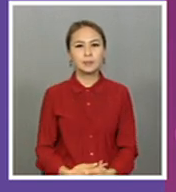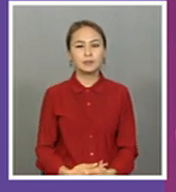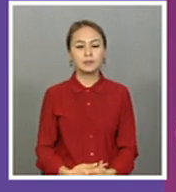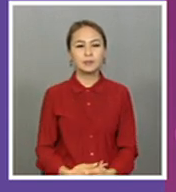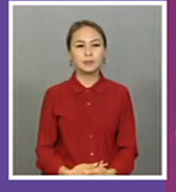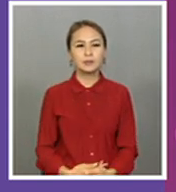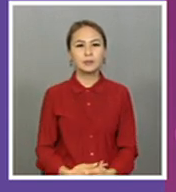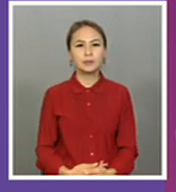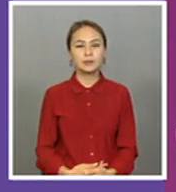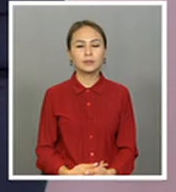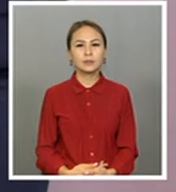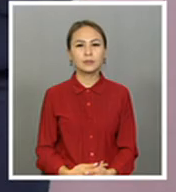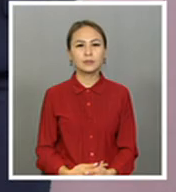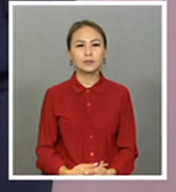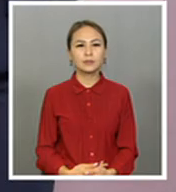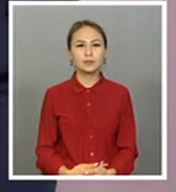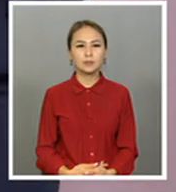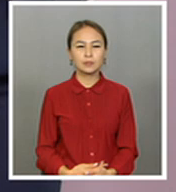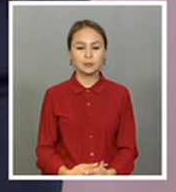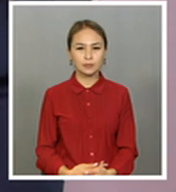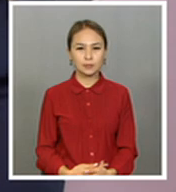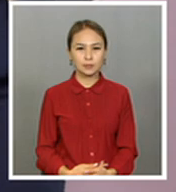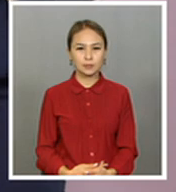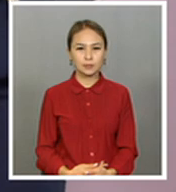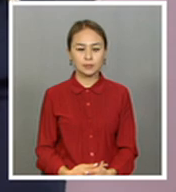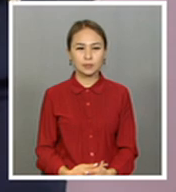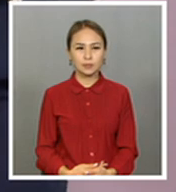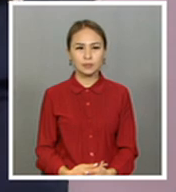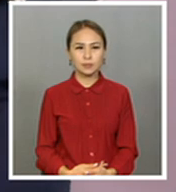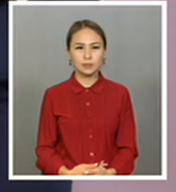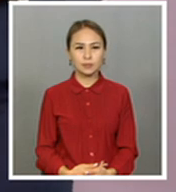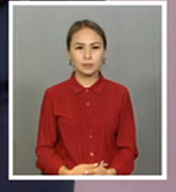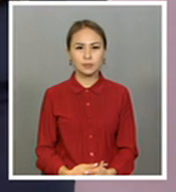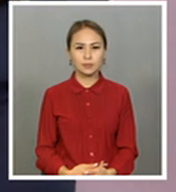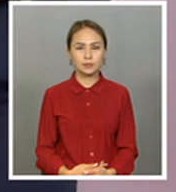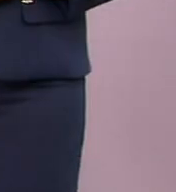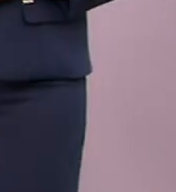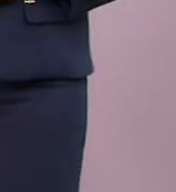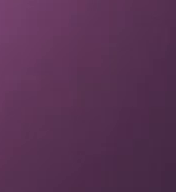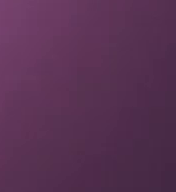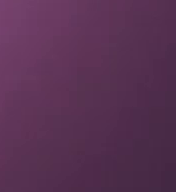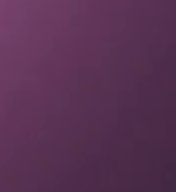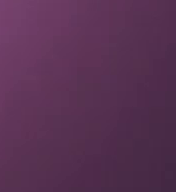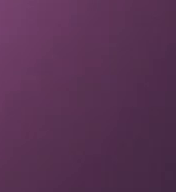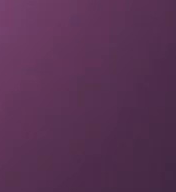туралы білдіңдер. Осымен сабағымыз аяқталды. Сау болыңдар!